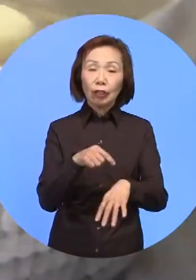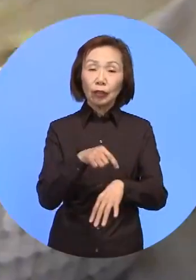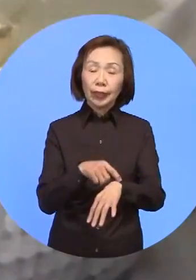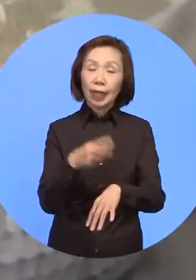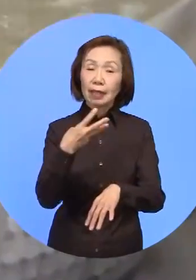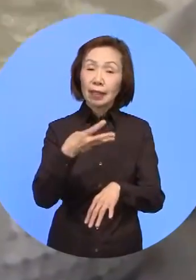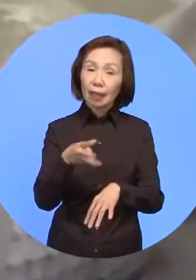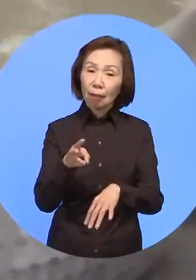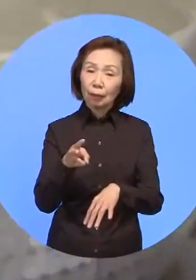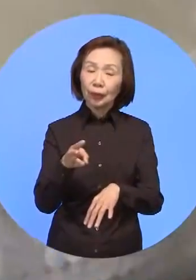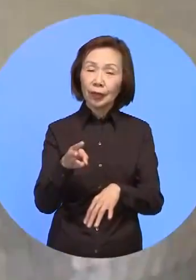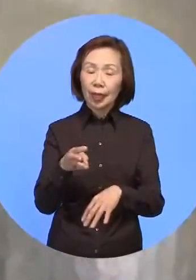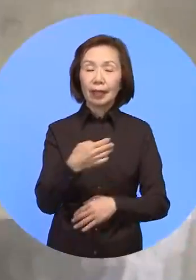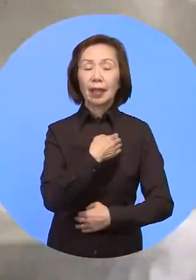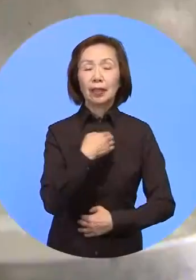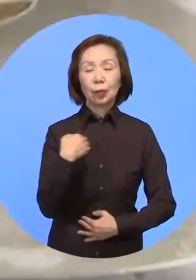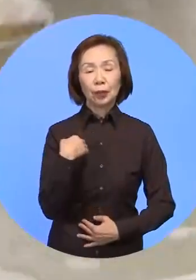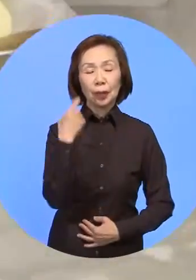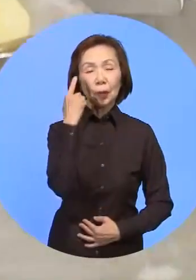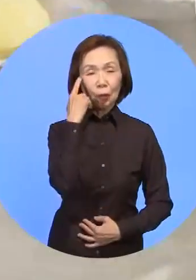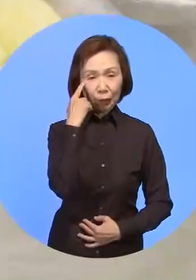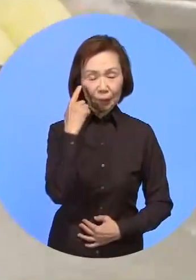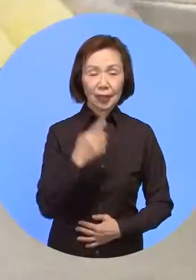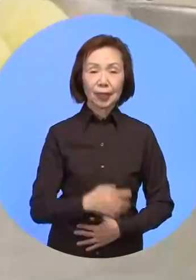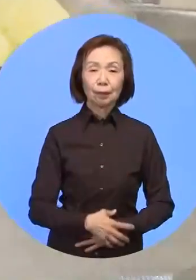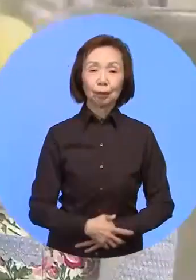引き上げても大丈夫かと思います。